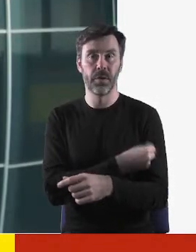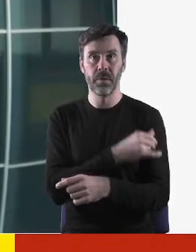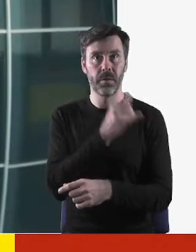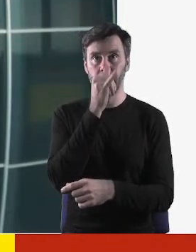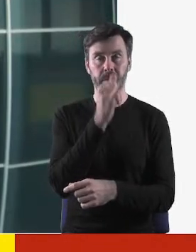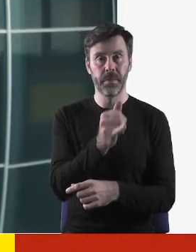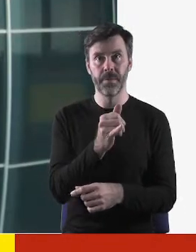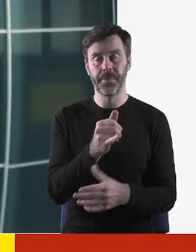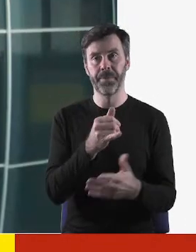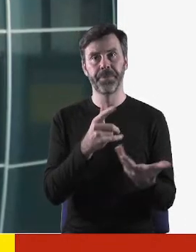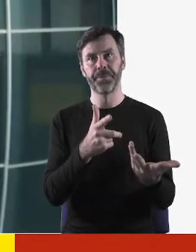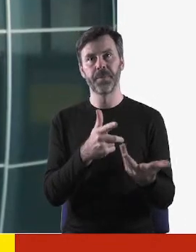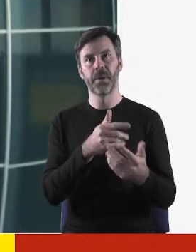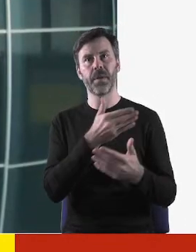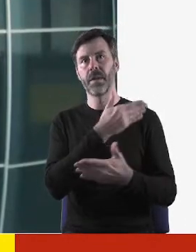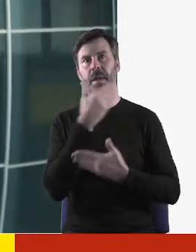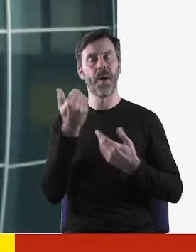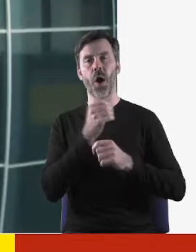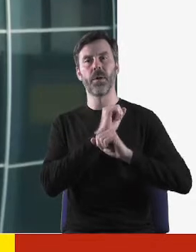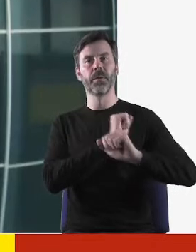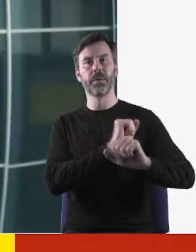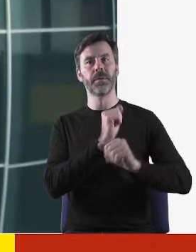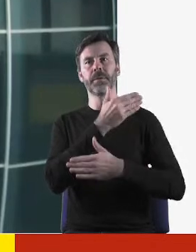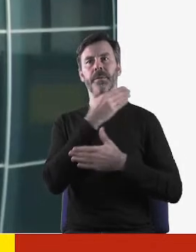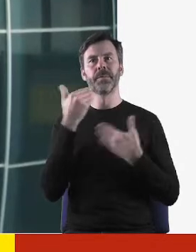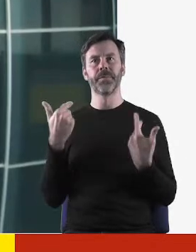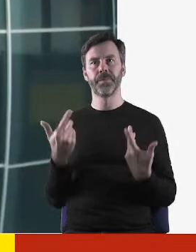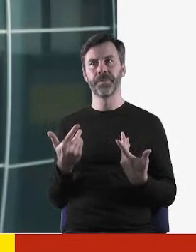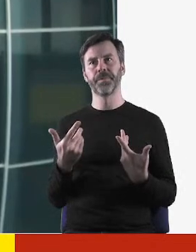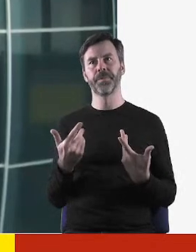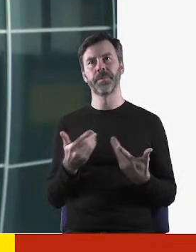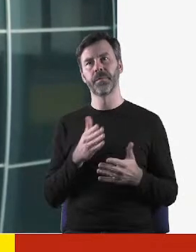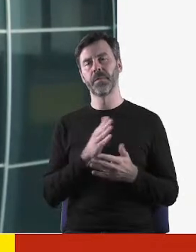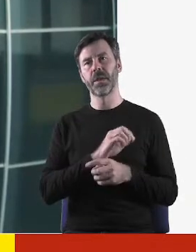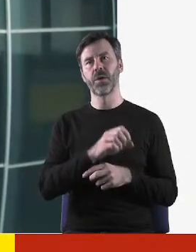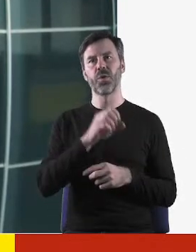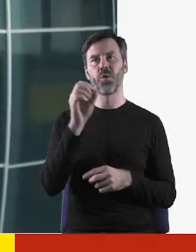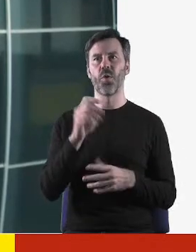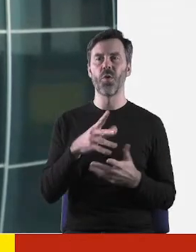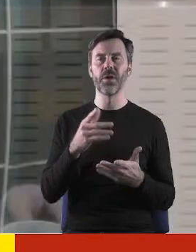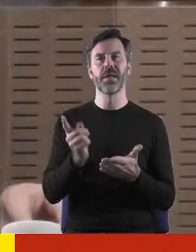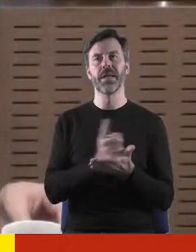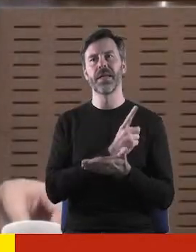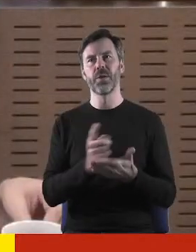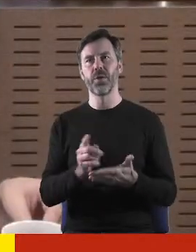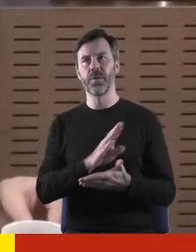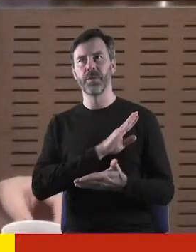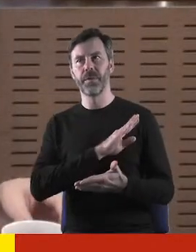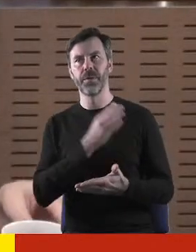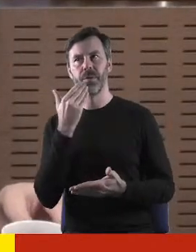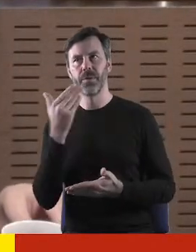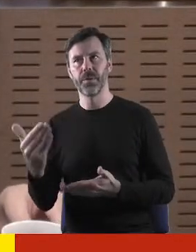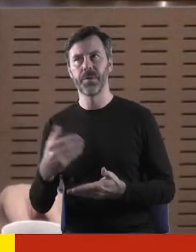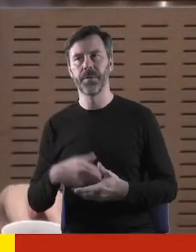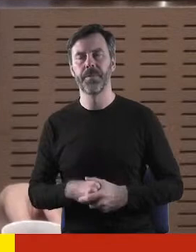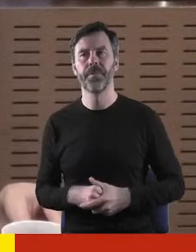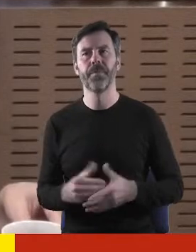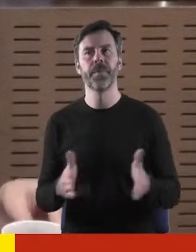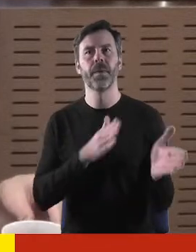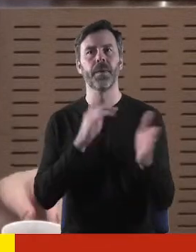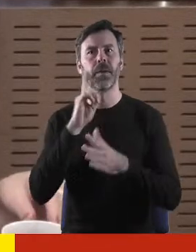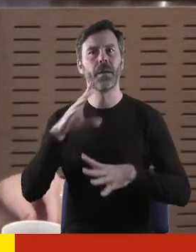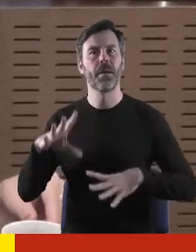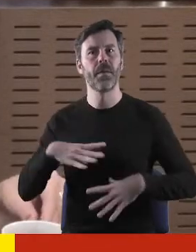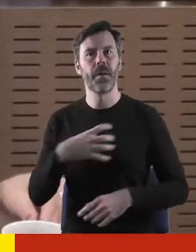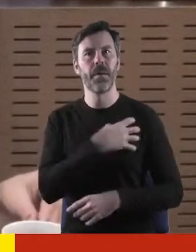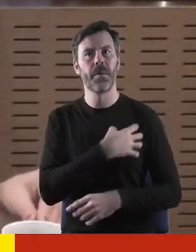nie są w stanie uzyskać odporności i osoby niezaszczepione po prostu grożą im śmiercią. Dziękuję. Bardzo proszę, bardzo pan marszałek